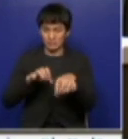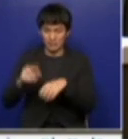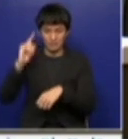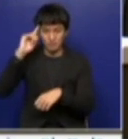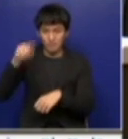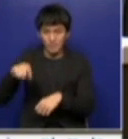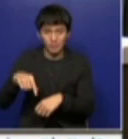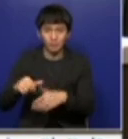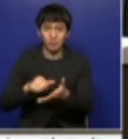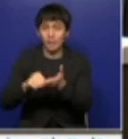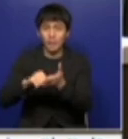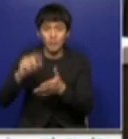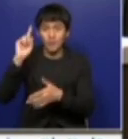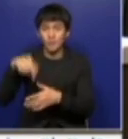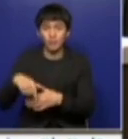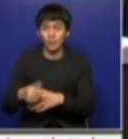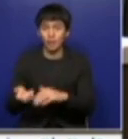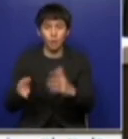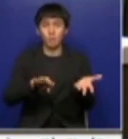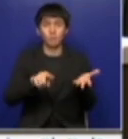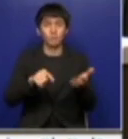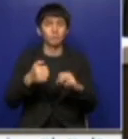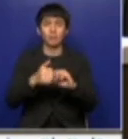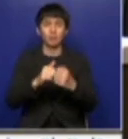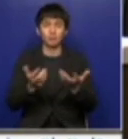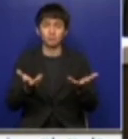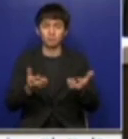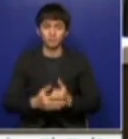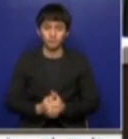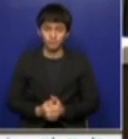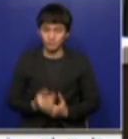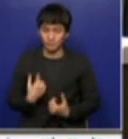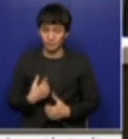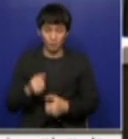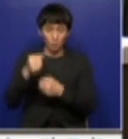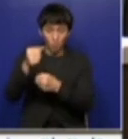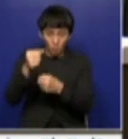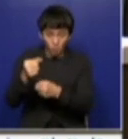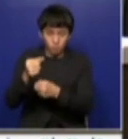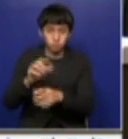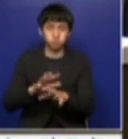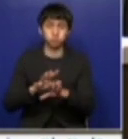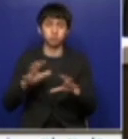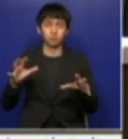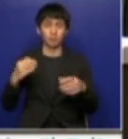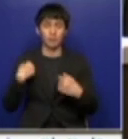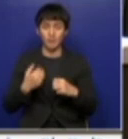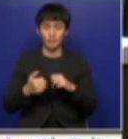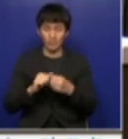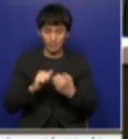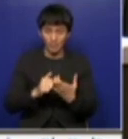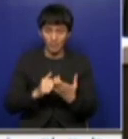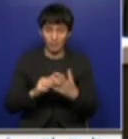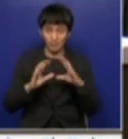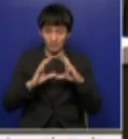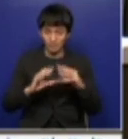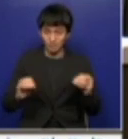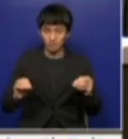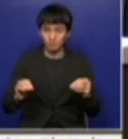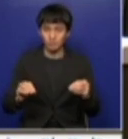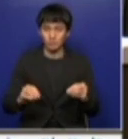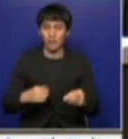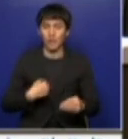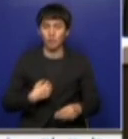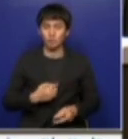เร็วมากฮะแทนที่จะระงับยับยั้งได้นะครับท่านกลับไปใช้วิธีการ